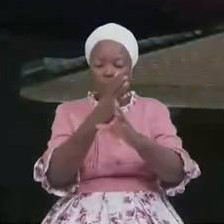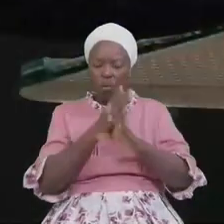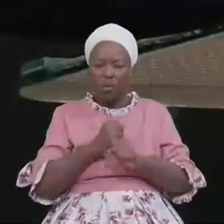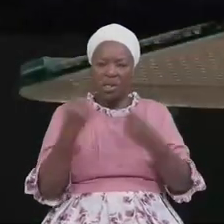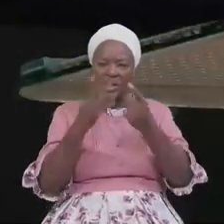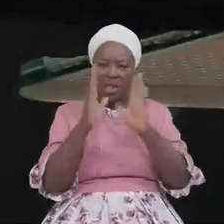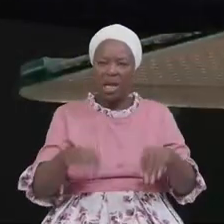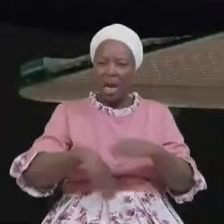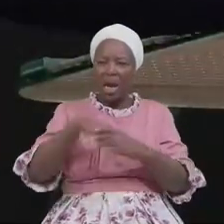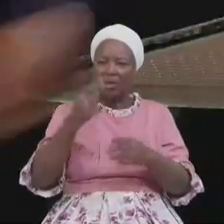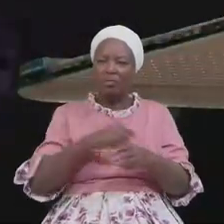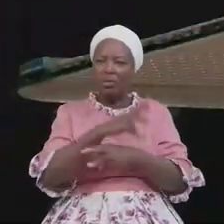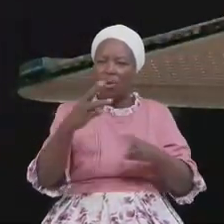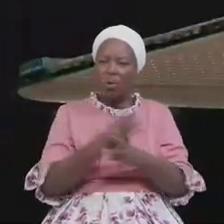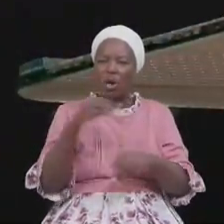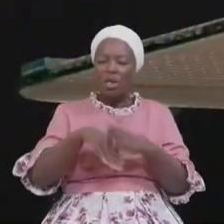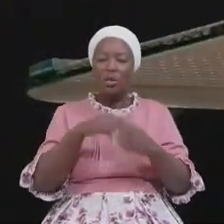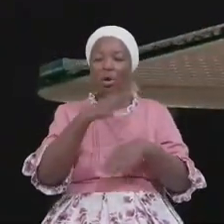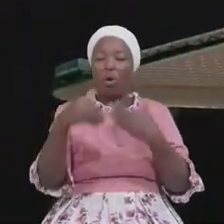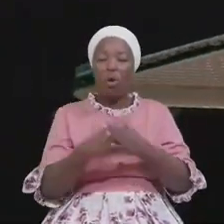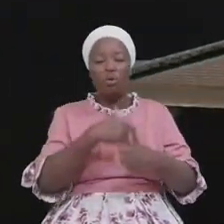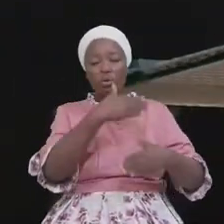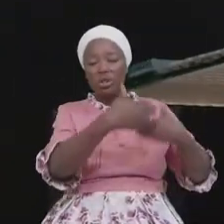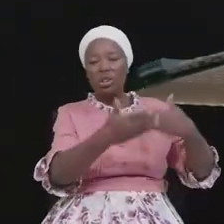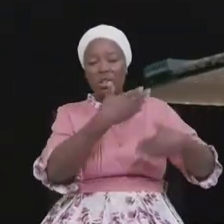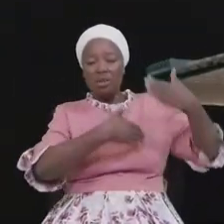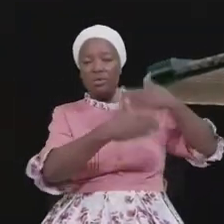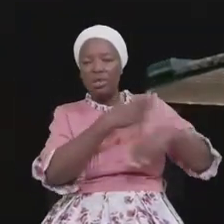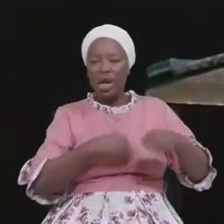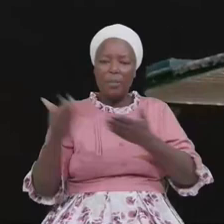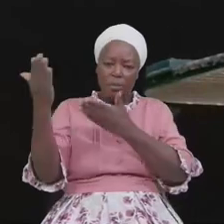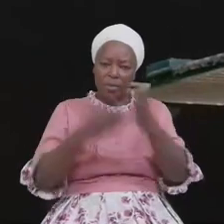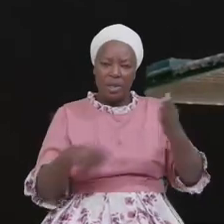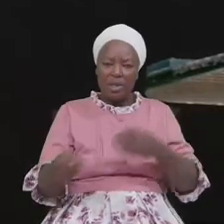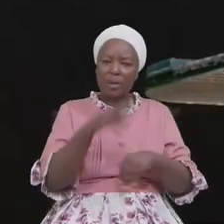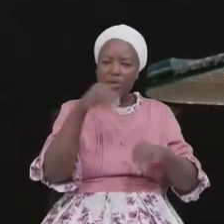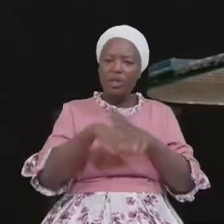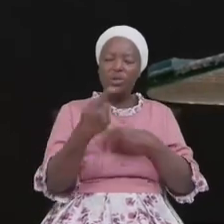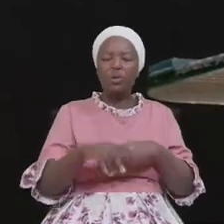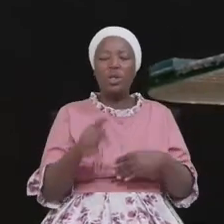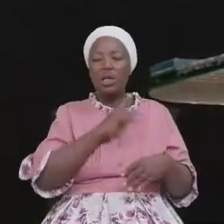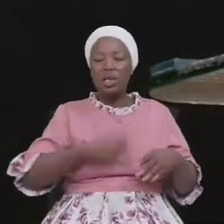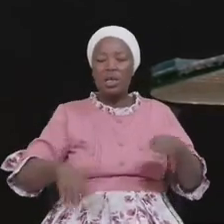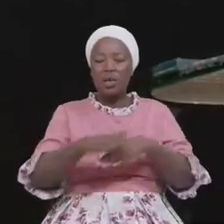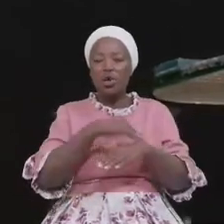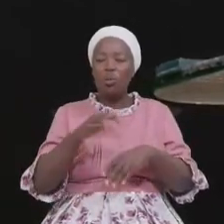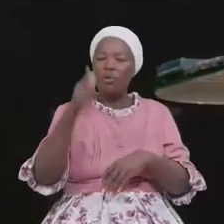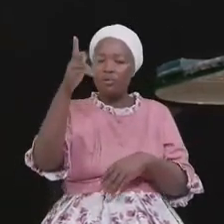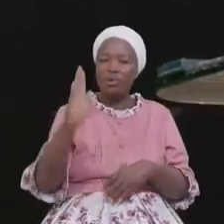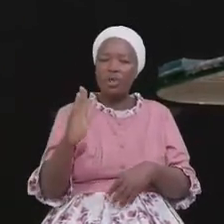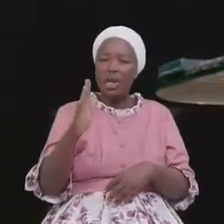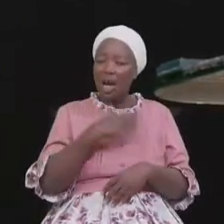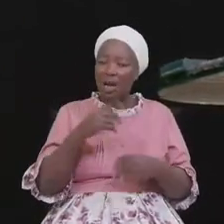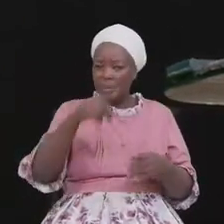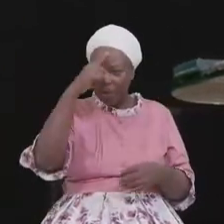monde, de toutes les générations, pour les conduire dans le royaume de Dieu. Et pour